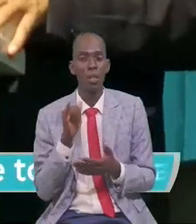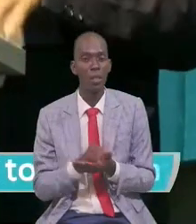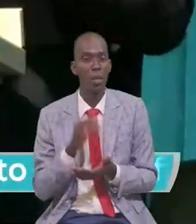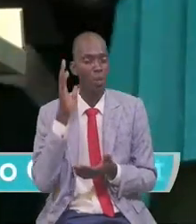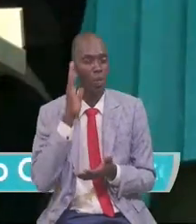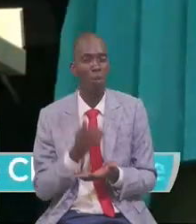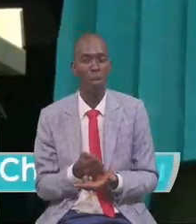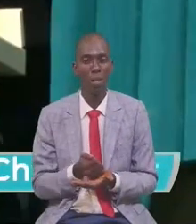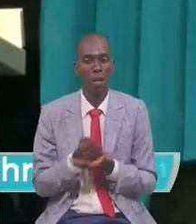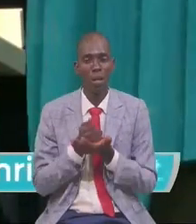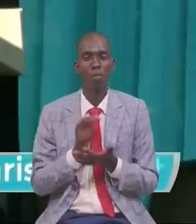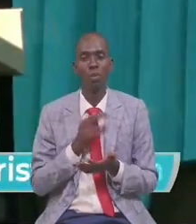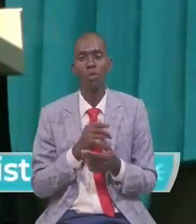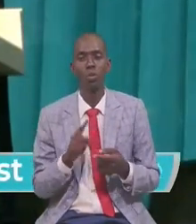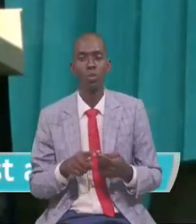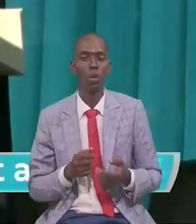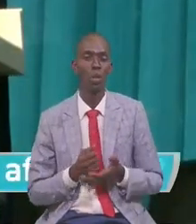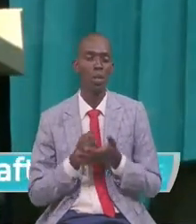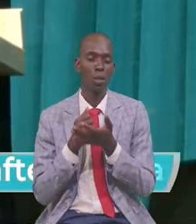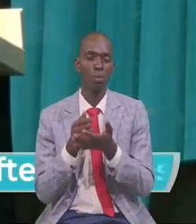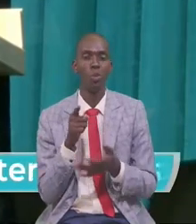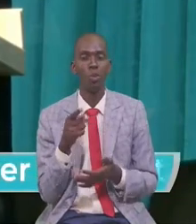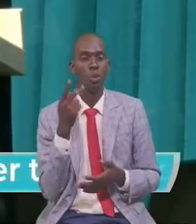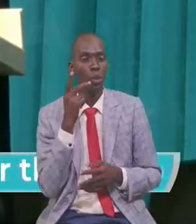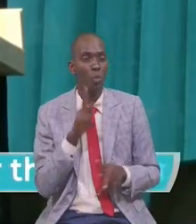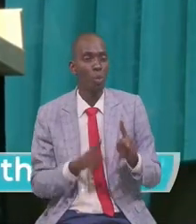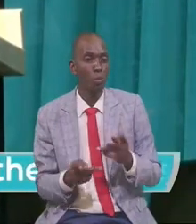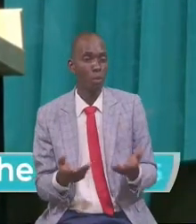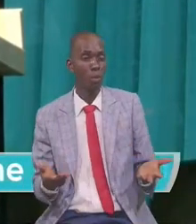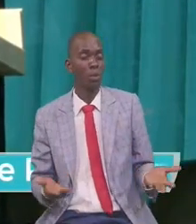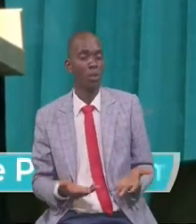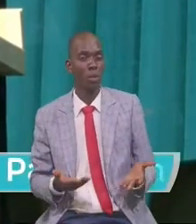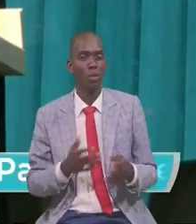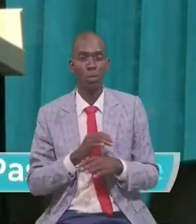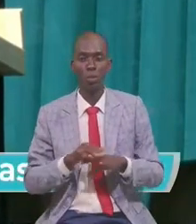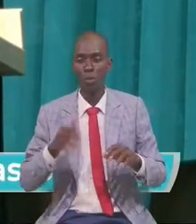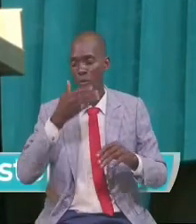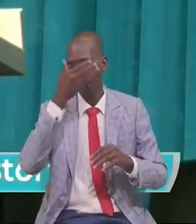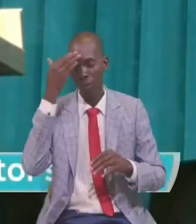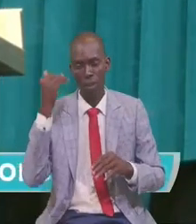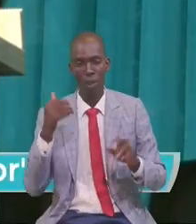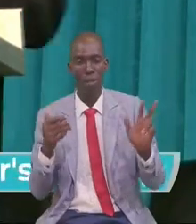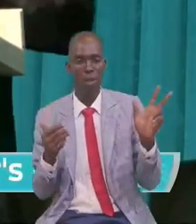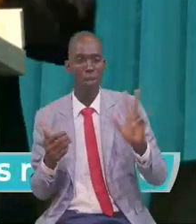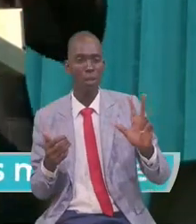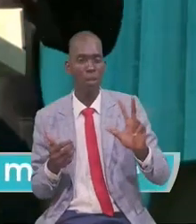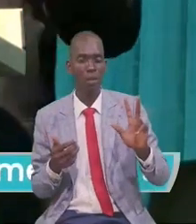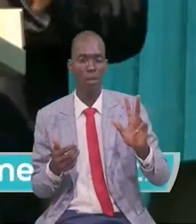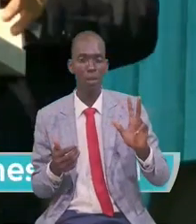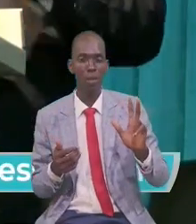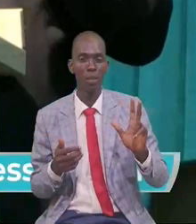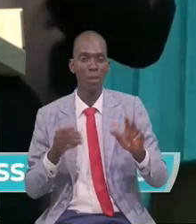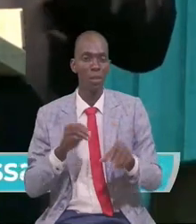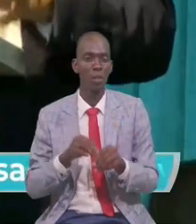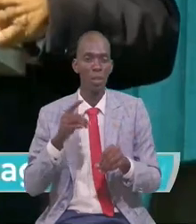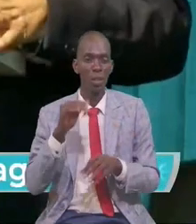aider. Vous qui êtes au lieu principal, n'oubliez pas, pour ceux qui sont au lieu principal,